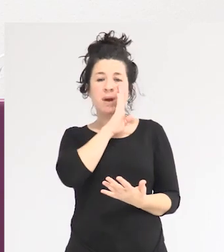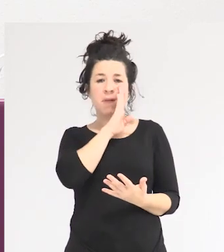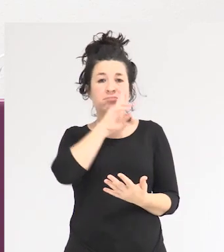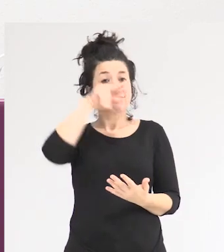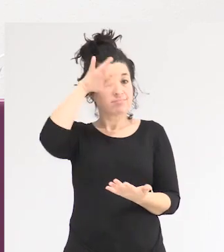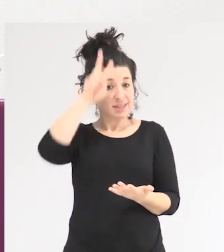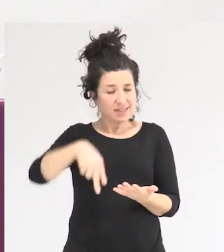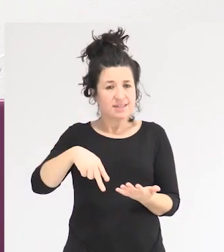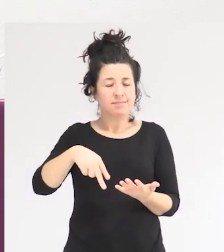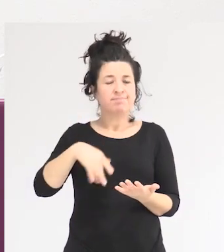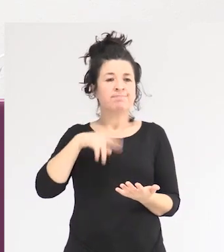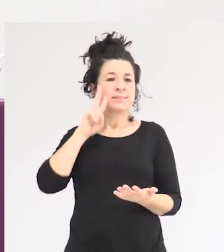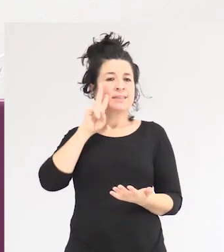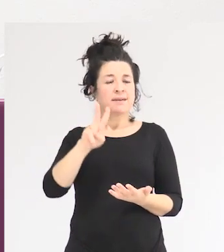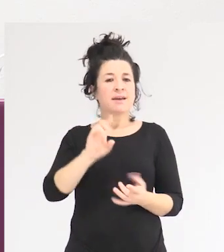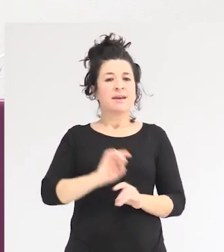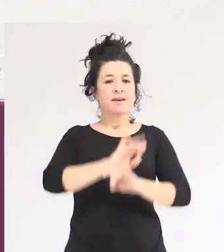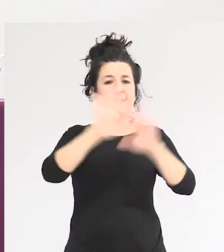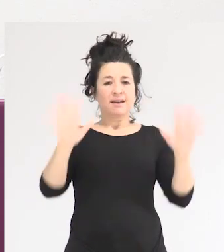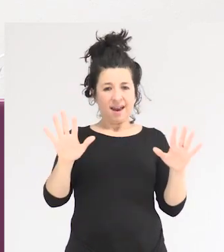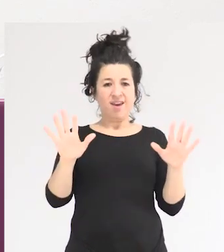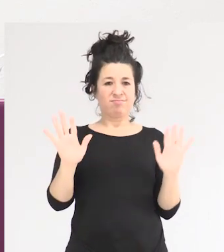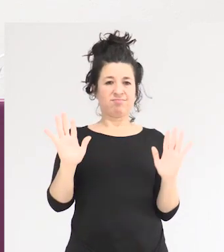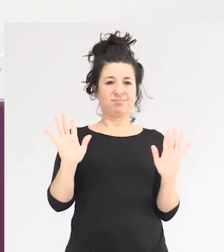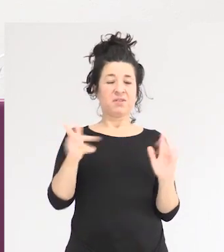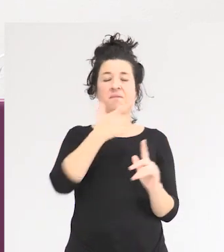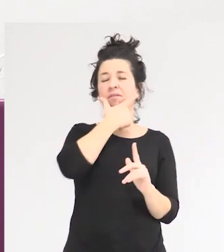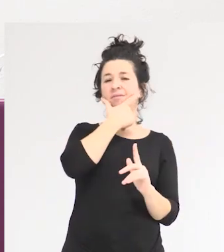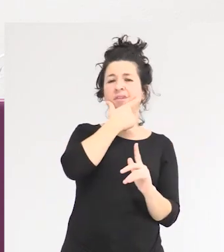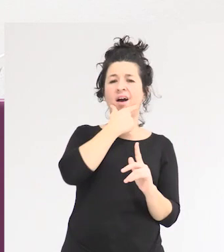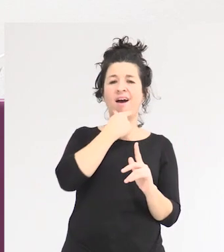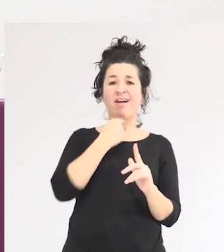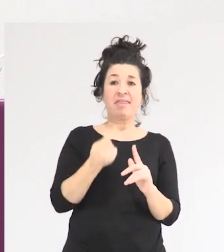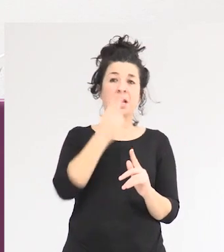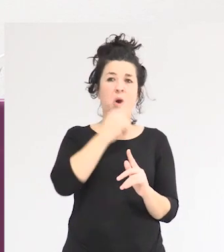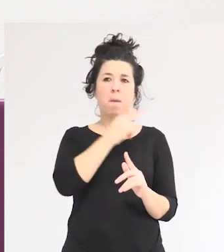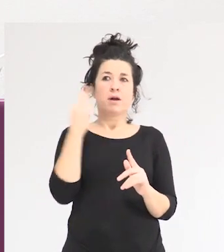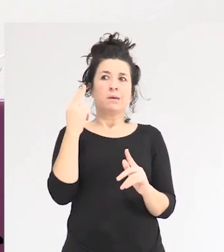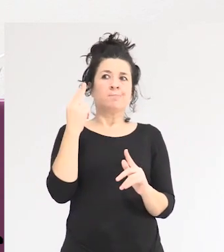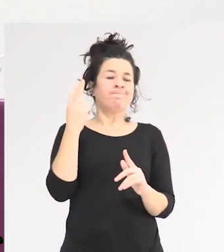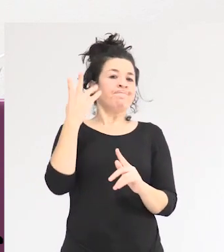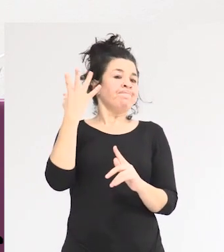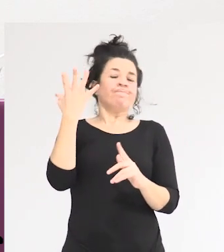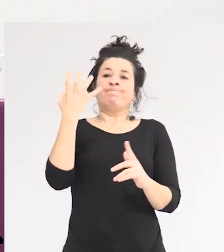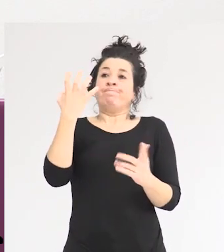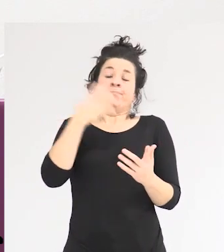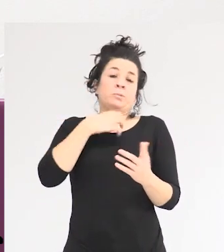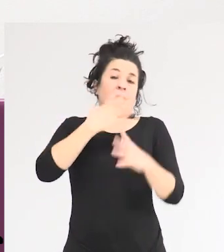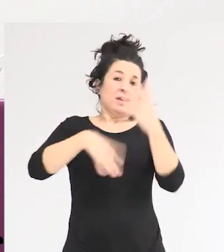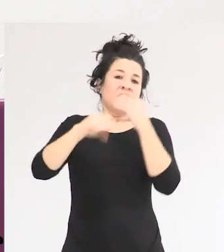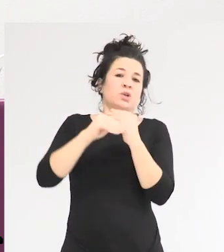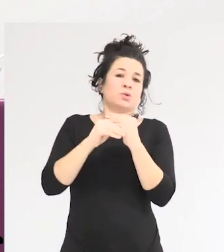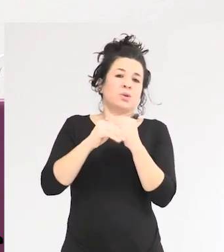oso erraz jartzen ditu dela aitzakiak. Zenbait konpromisori ezetz esateko, ez? Ez da hitzaldi honen